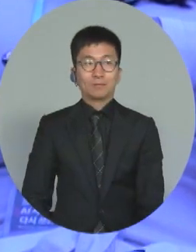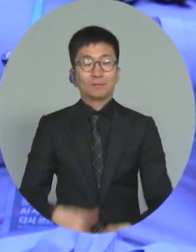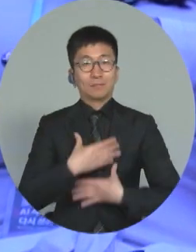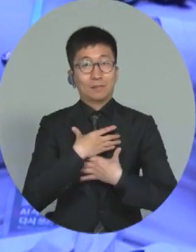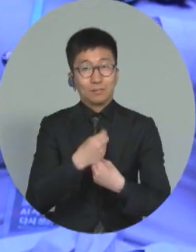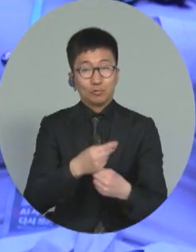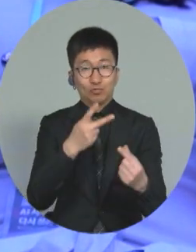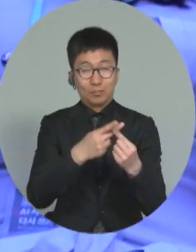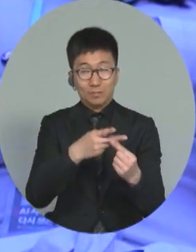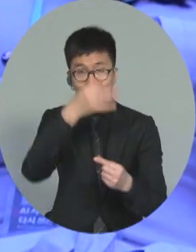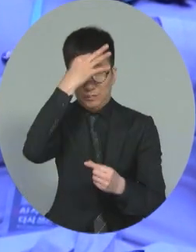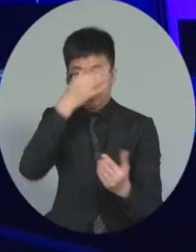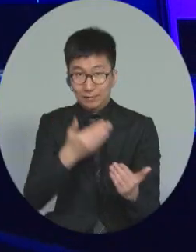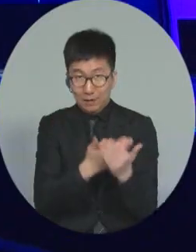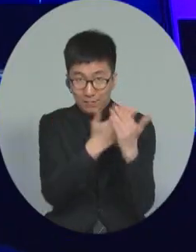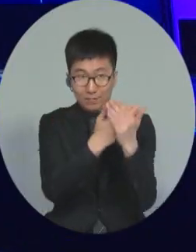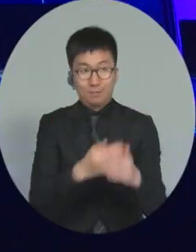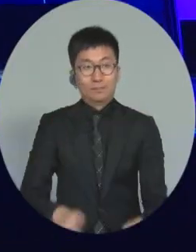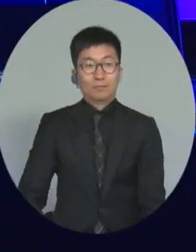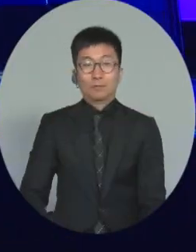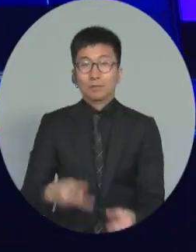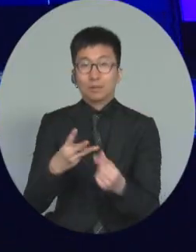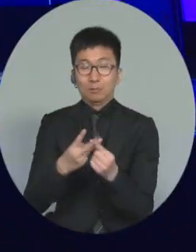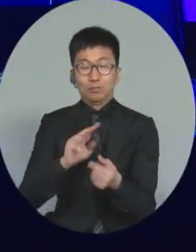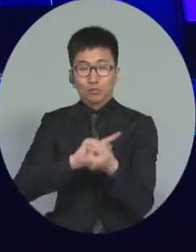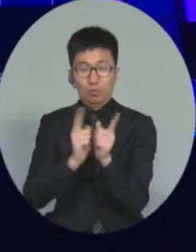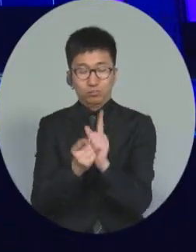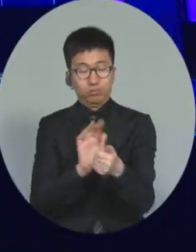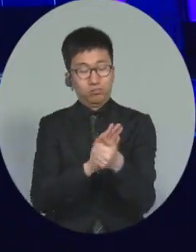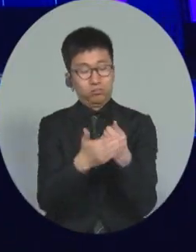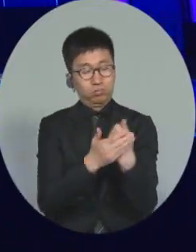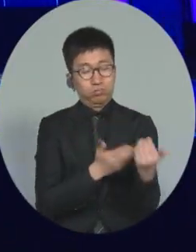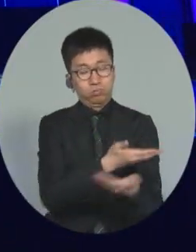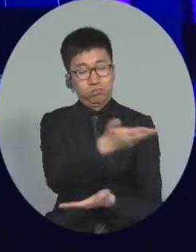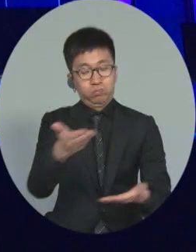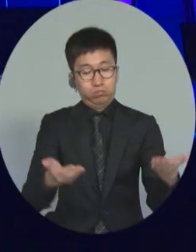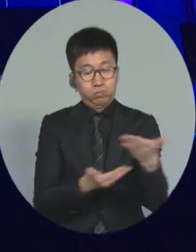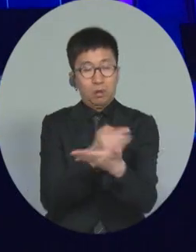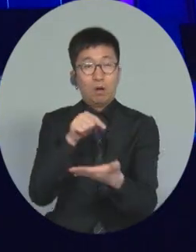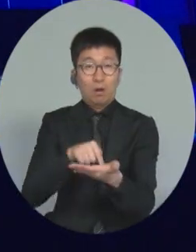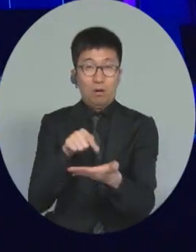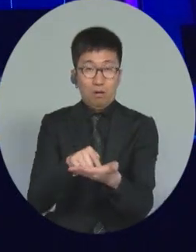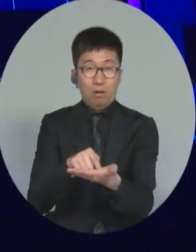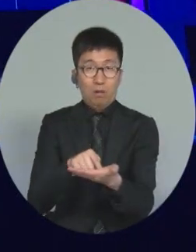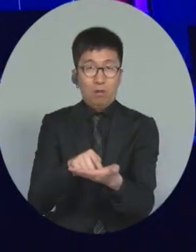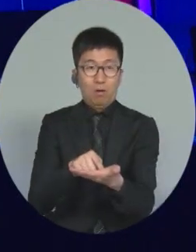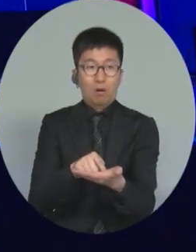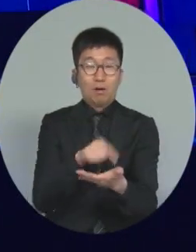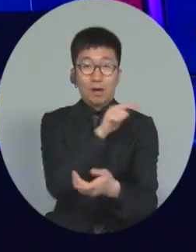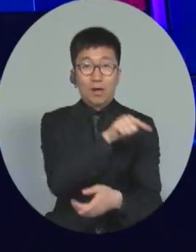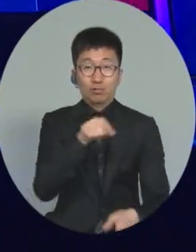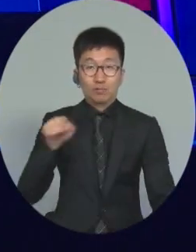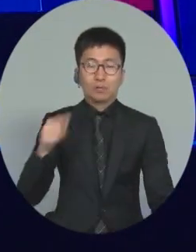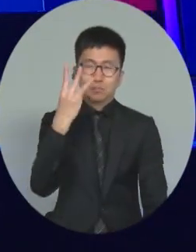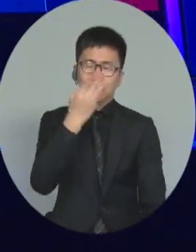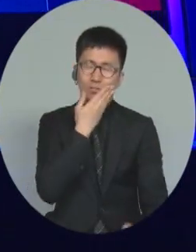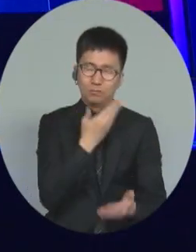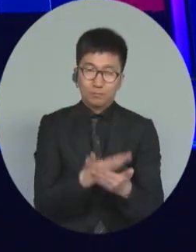개발 그리고이를 위한 국가관 협력은 서로 긴밀하게 연계된 키워드들입니다